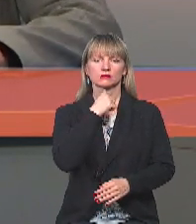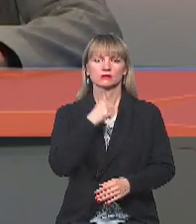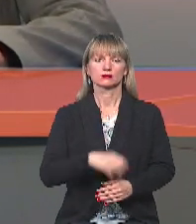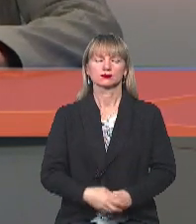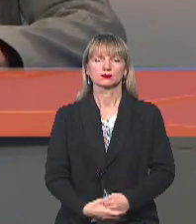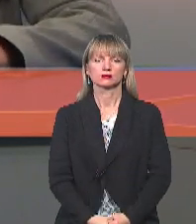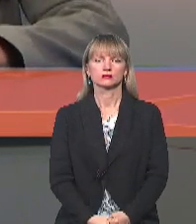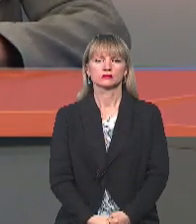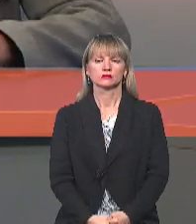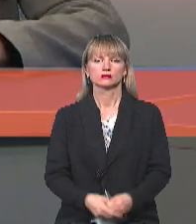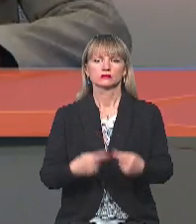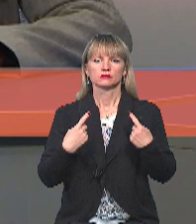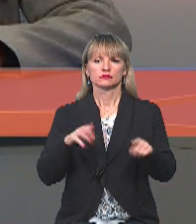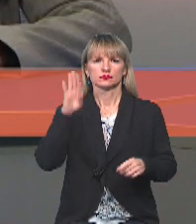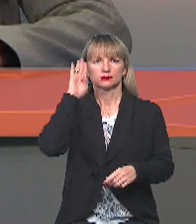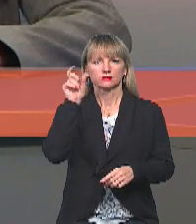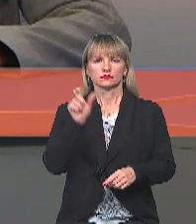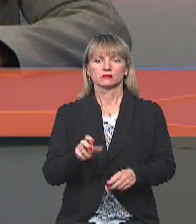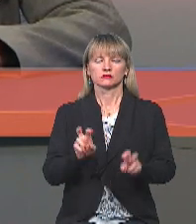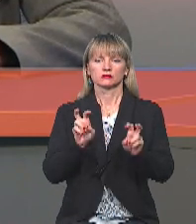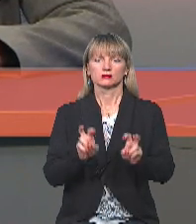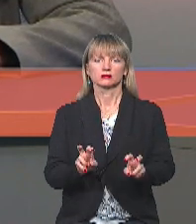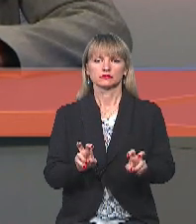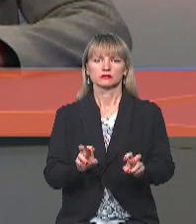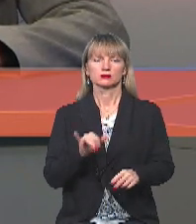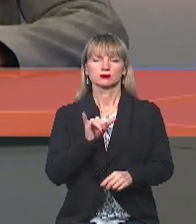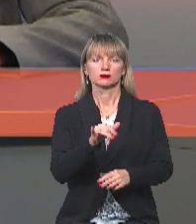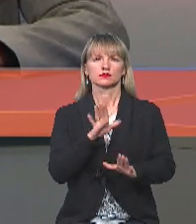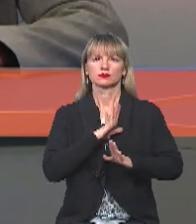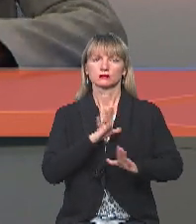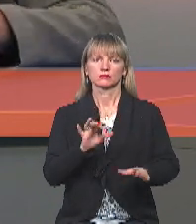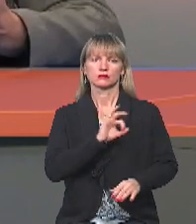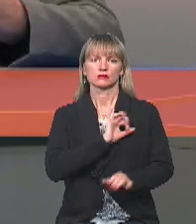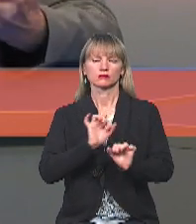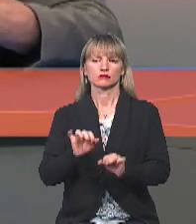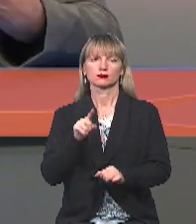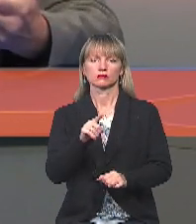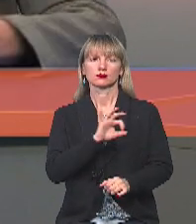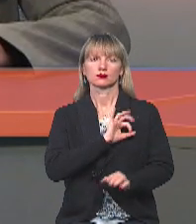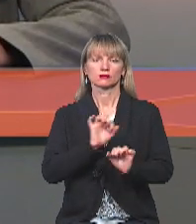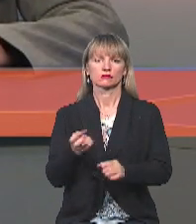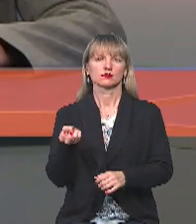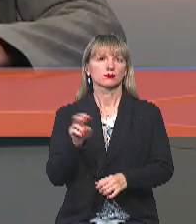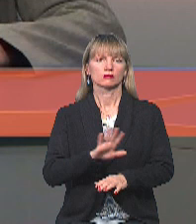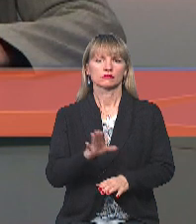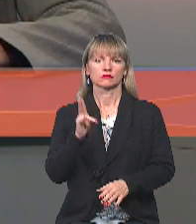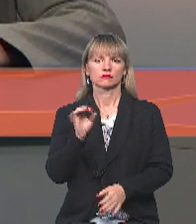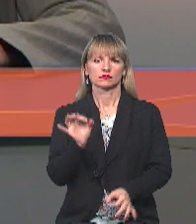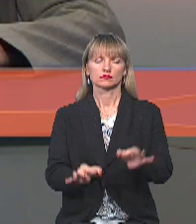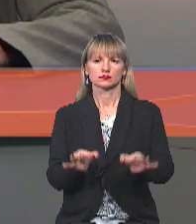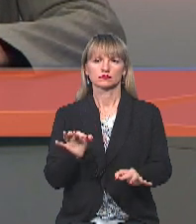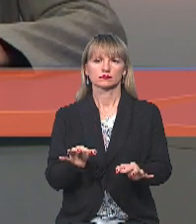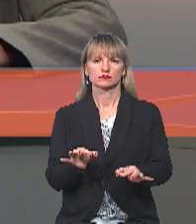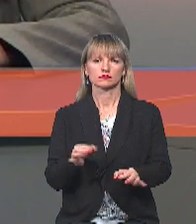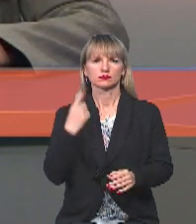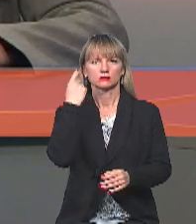року. Інший хлопець сидів, і у нього не було адвоката. Його адвокат не прийшов на засідання,